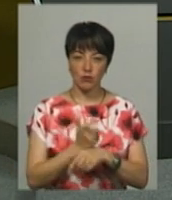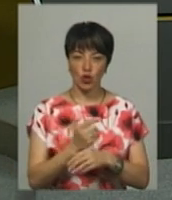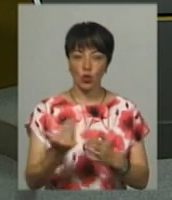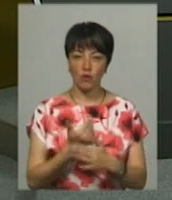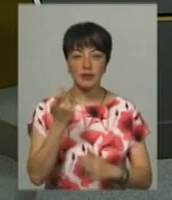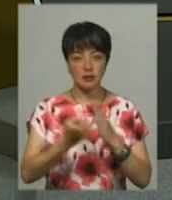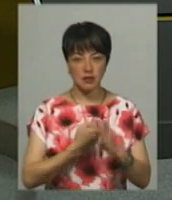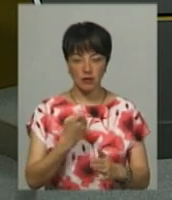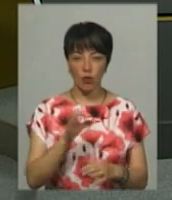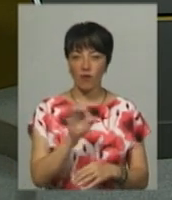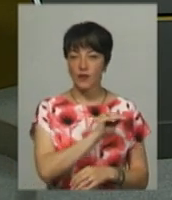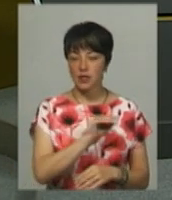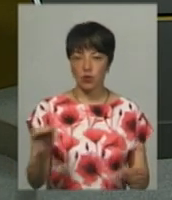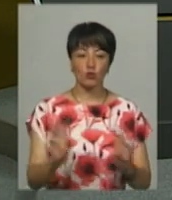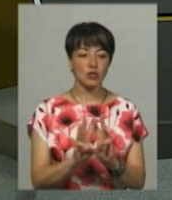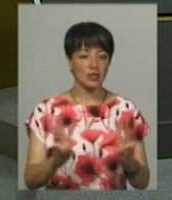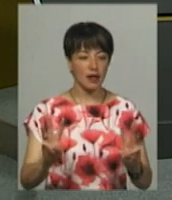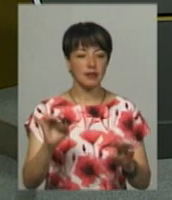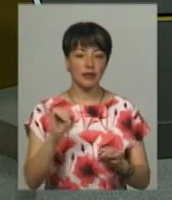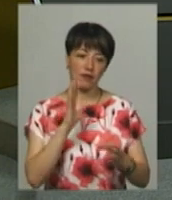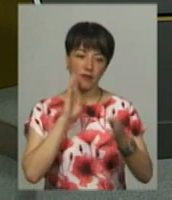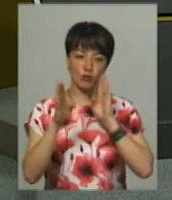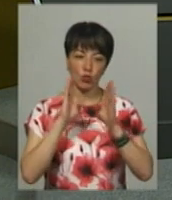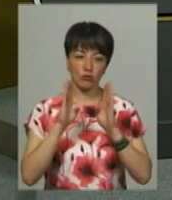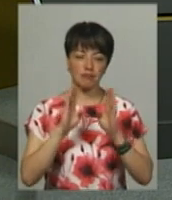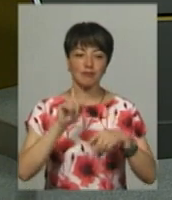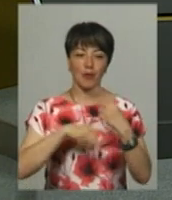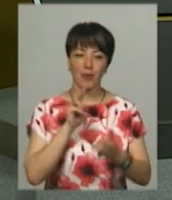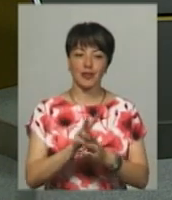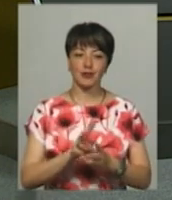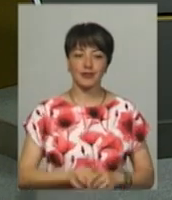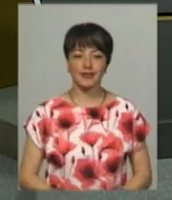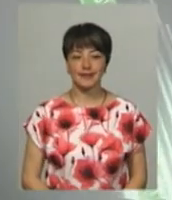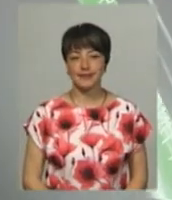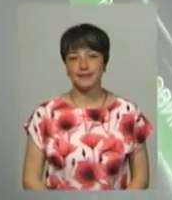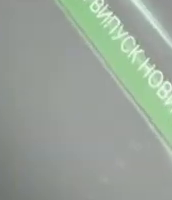Більше новин ви можете знайти на нашому офіційному сайті та на сторінці у Фейсбук. Побачимось!